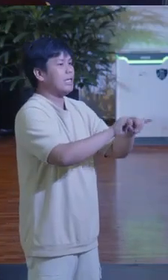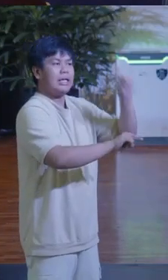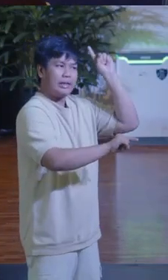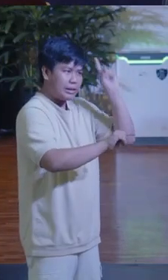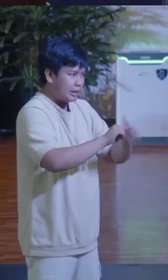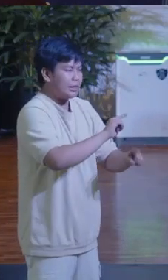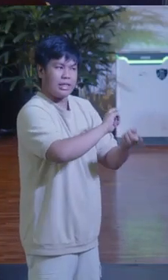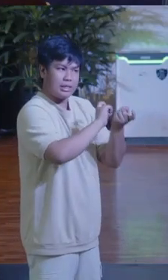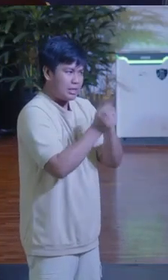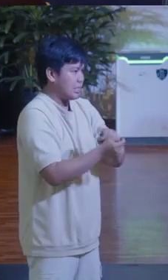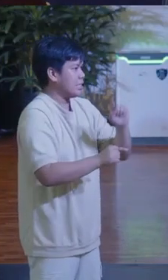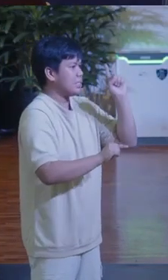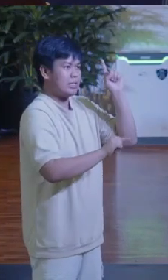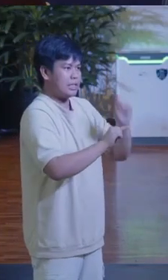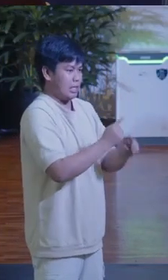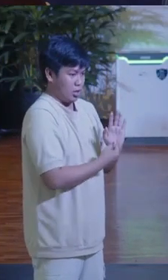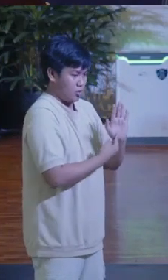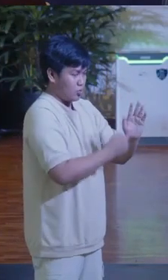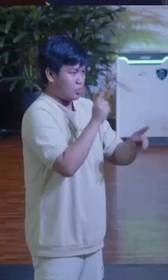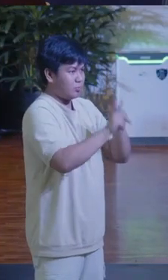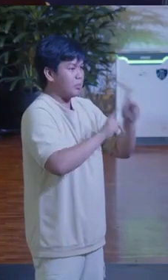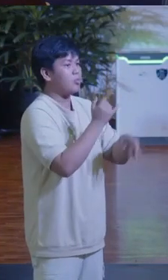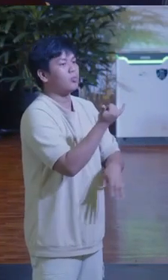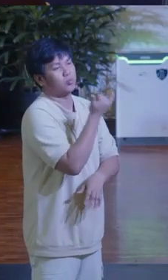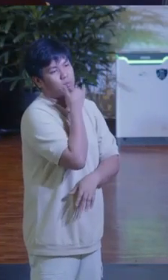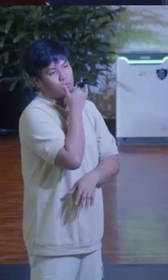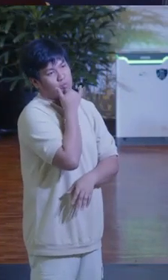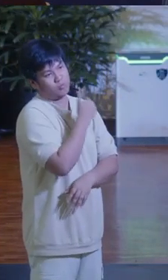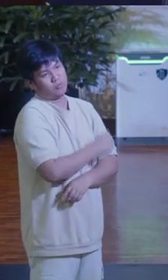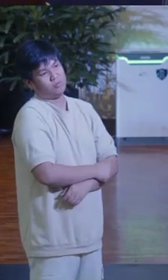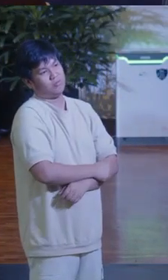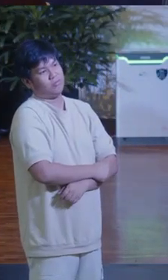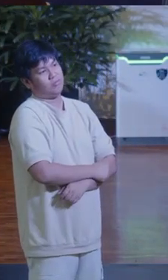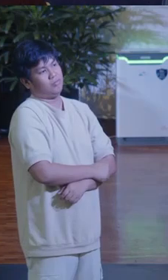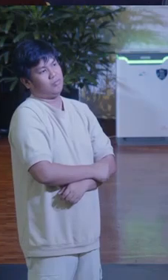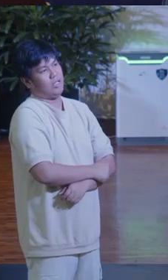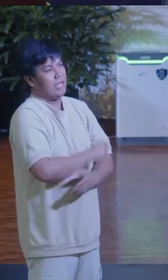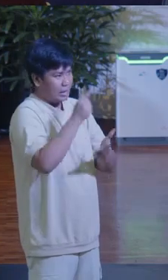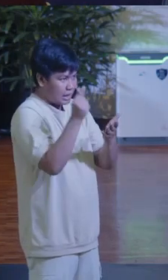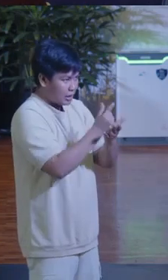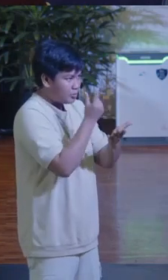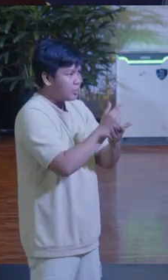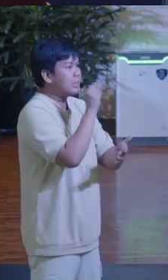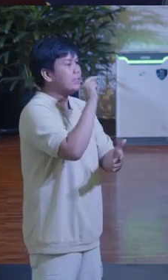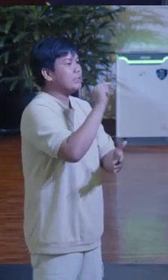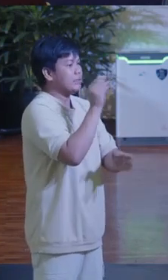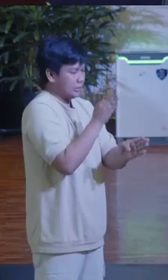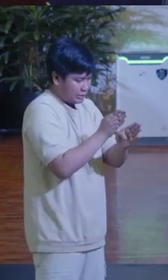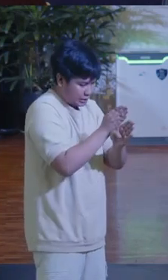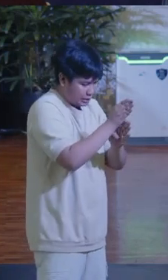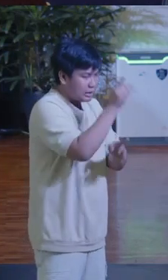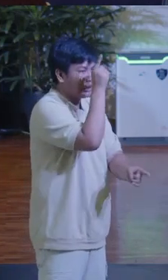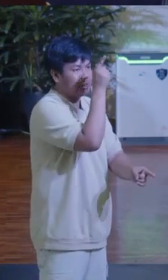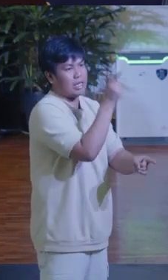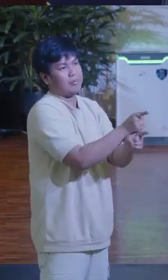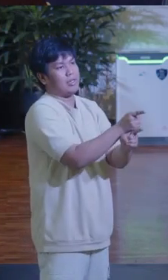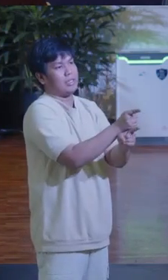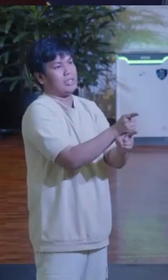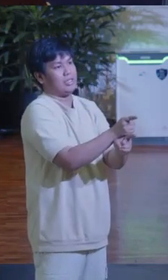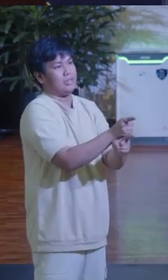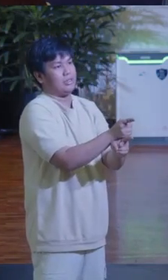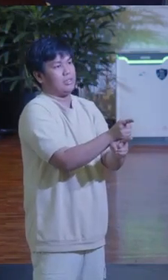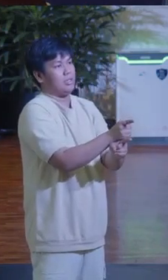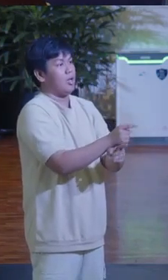maling katuruan na maaaring maglayo sa atin sa ebanghelyo ng grasya ng Diyos. Kaya siguro